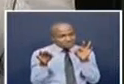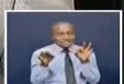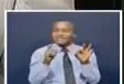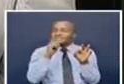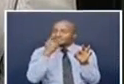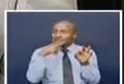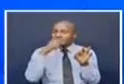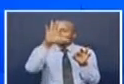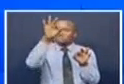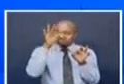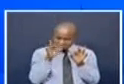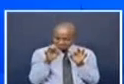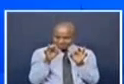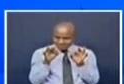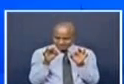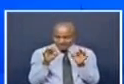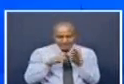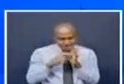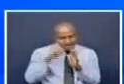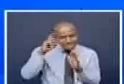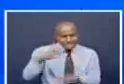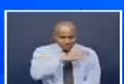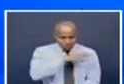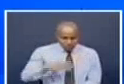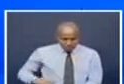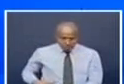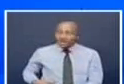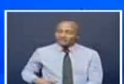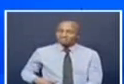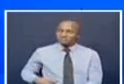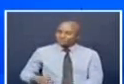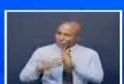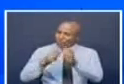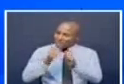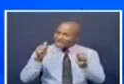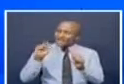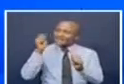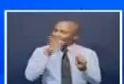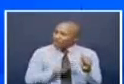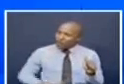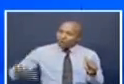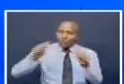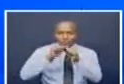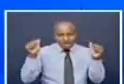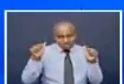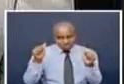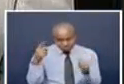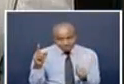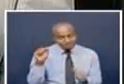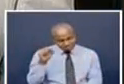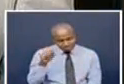wewe unahisi kwamba kuwe na kamisheni ambayo ina uwakilishi wa kitaifa badala ya uwakilishi wa kisiasa, kama itakuwa nimekuelewa vizuri?